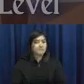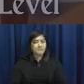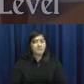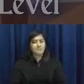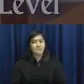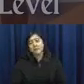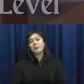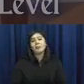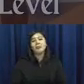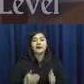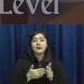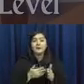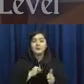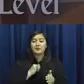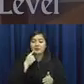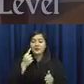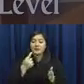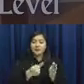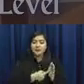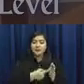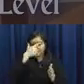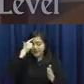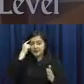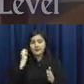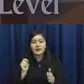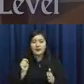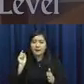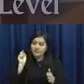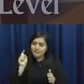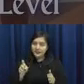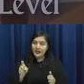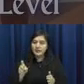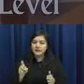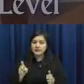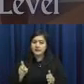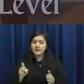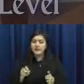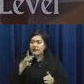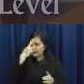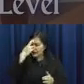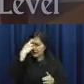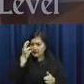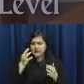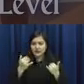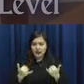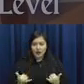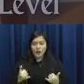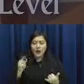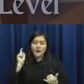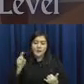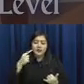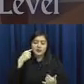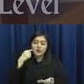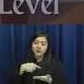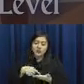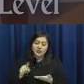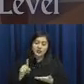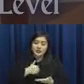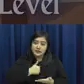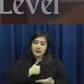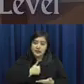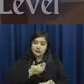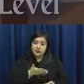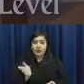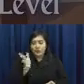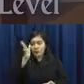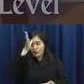yan sa bawat isa po sa atin. Because we have to wake ourselves up, fathers. We have to check ourselves. Kung bakit kaya tayo